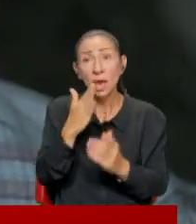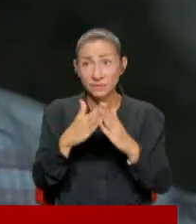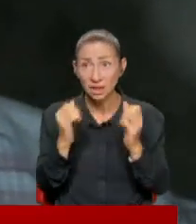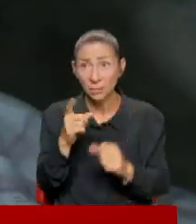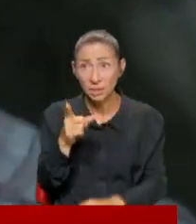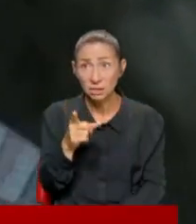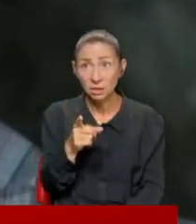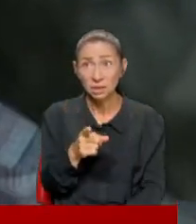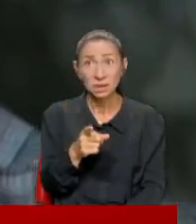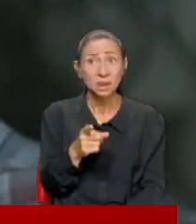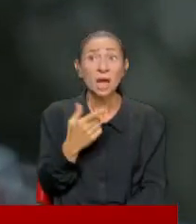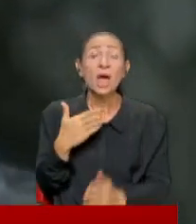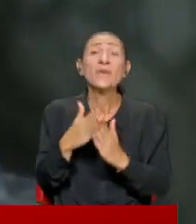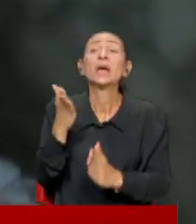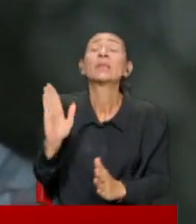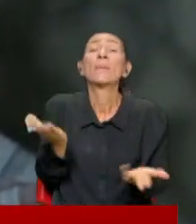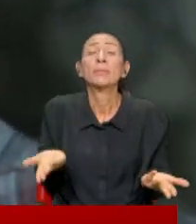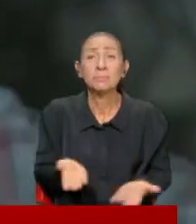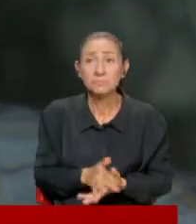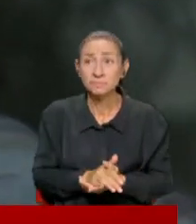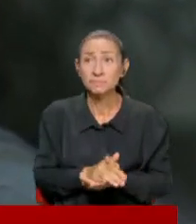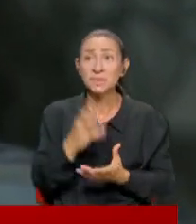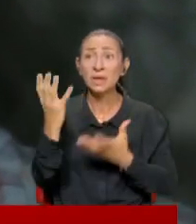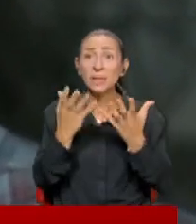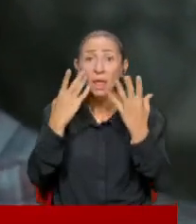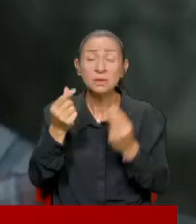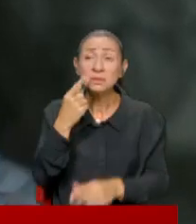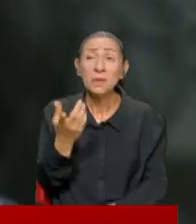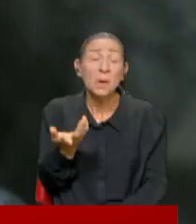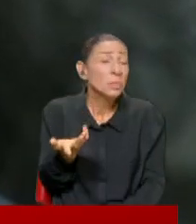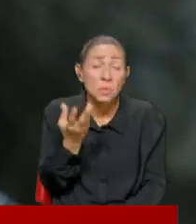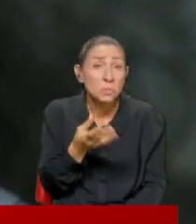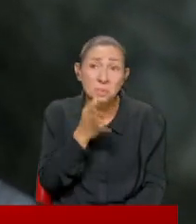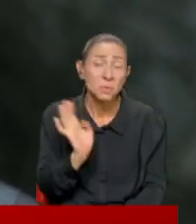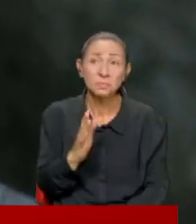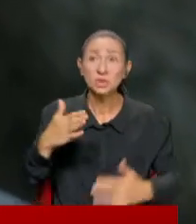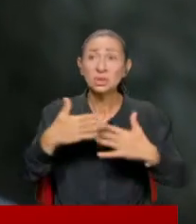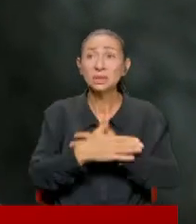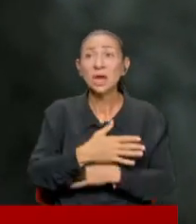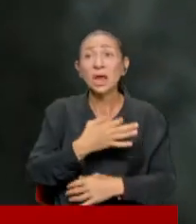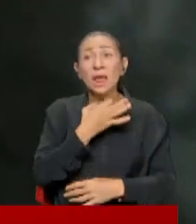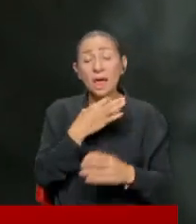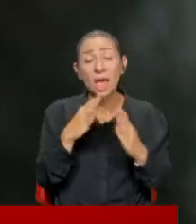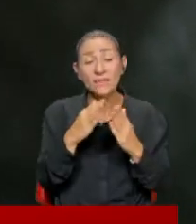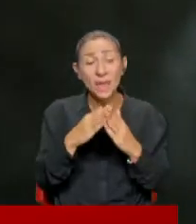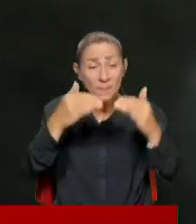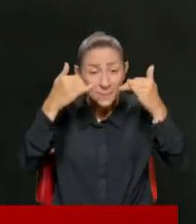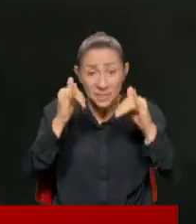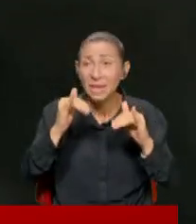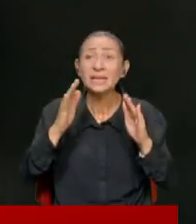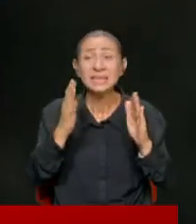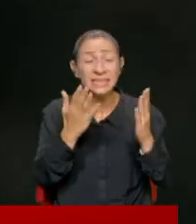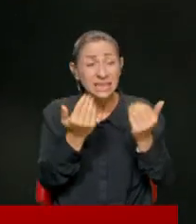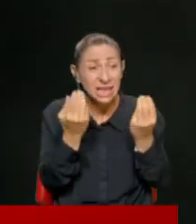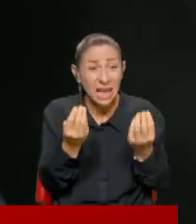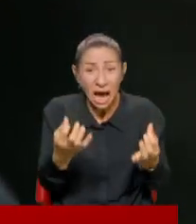mı? Gidemedim hiç. Yandı falan dediler ama bilmiyorum ne oldu. Gece çaresizce evinden, hayvanlarından